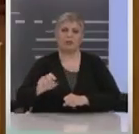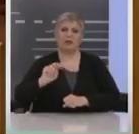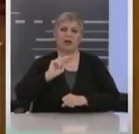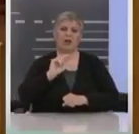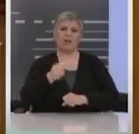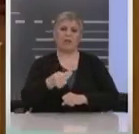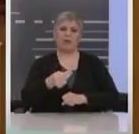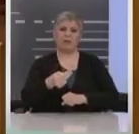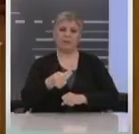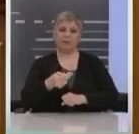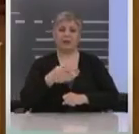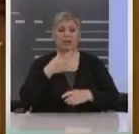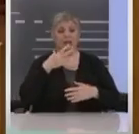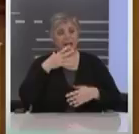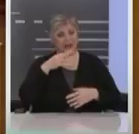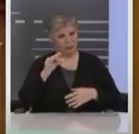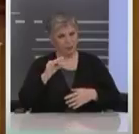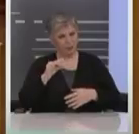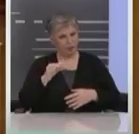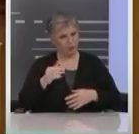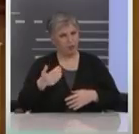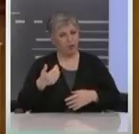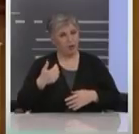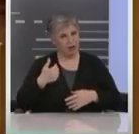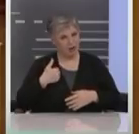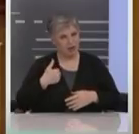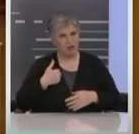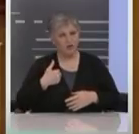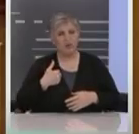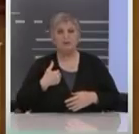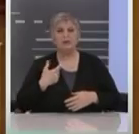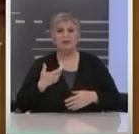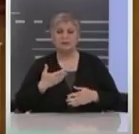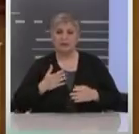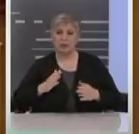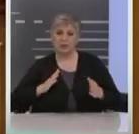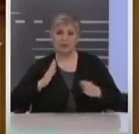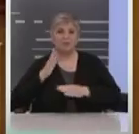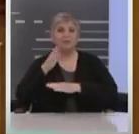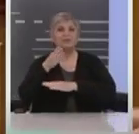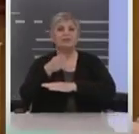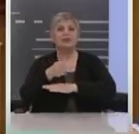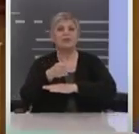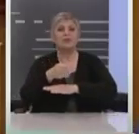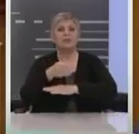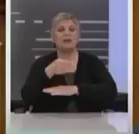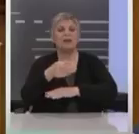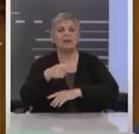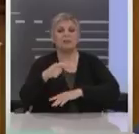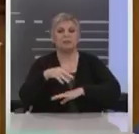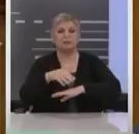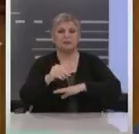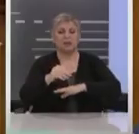Και γι' αυτό το λόγο άλλωστε είχα την δυνατότητα να έχω κατηδίαν